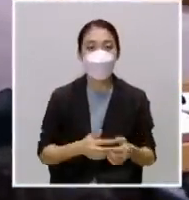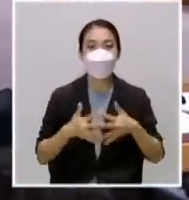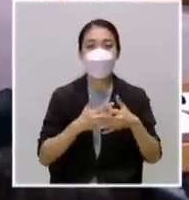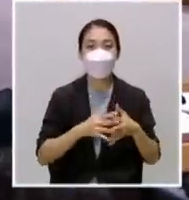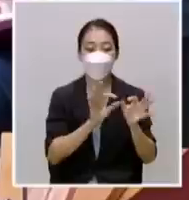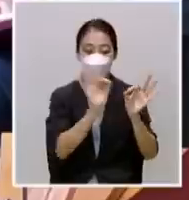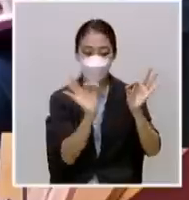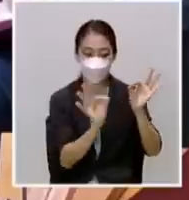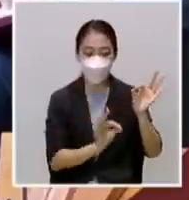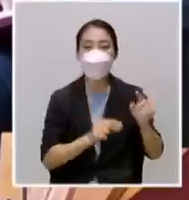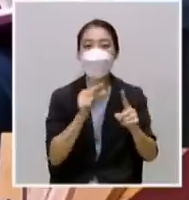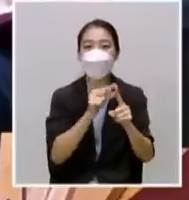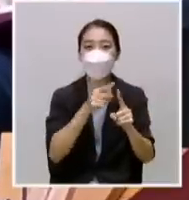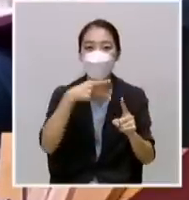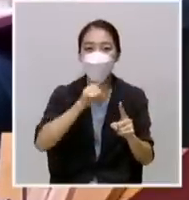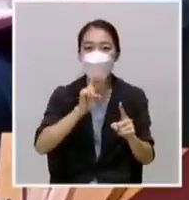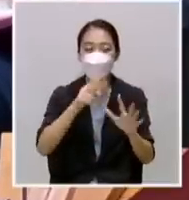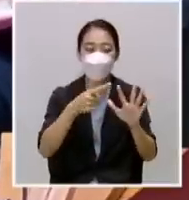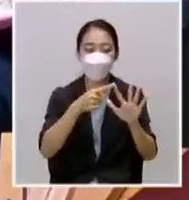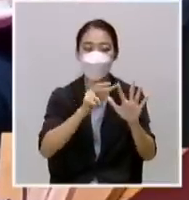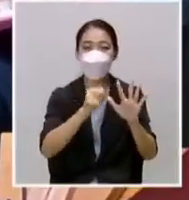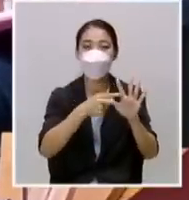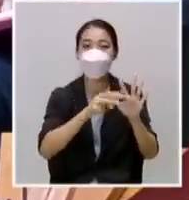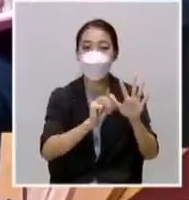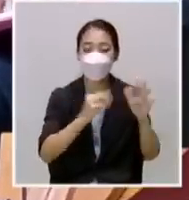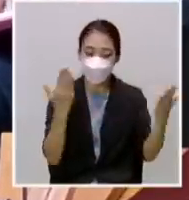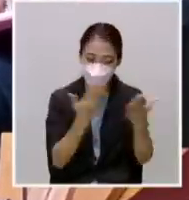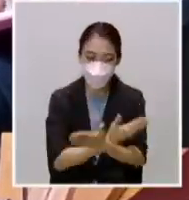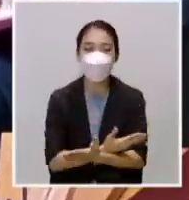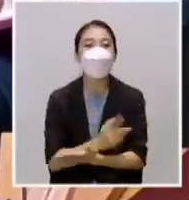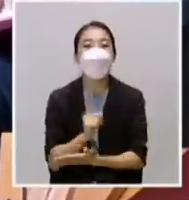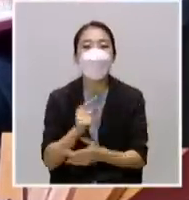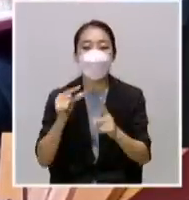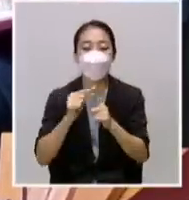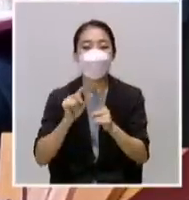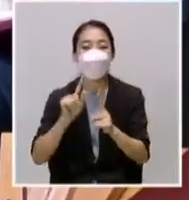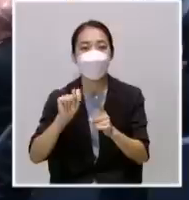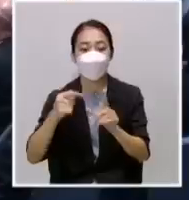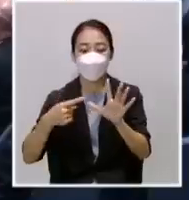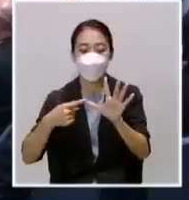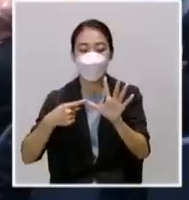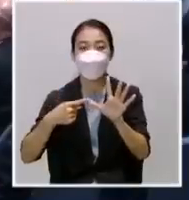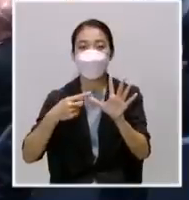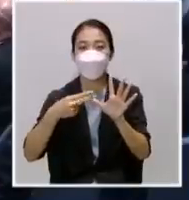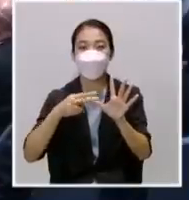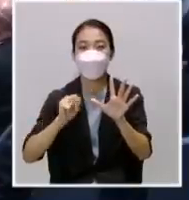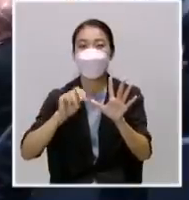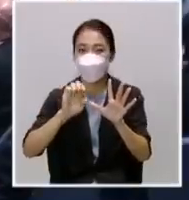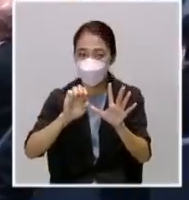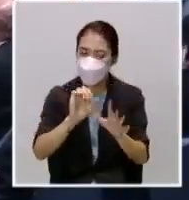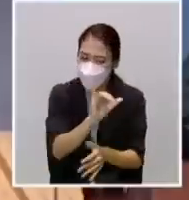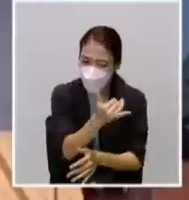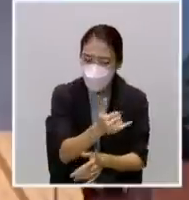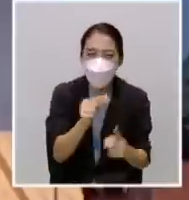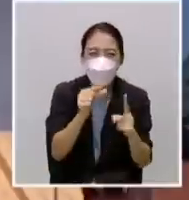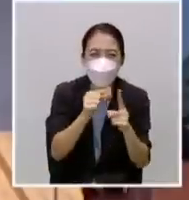ลี่ยนแปลงจากคำว่าประณามเป็นคำว่าตำหนิการรุกรานยูเครนนอกจากนี้ยังมีการลบถ้อยคำที่อ้างอิง